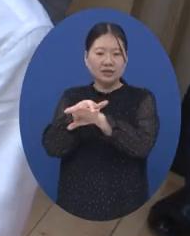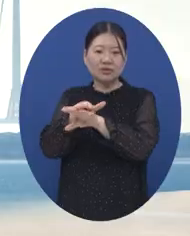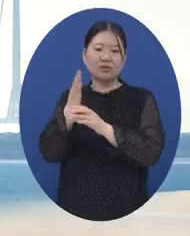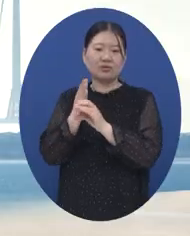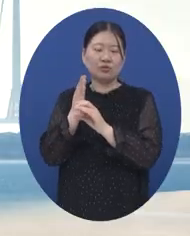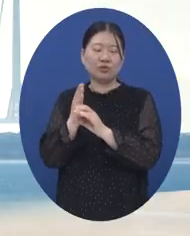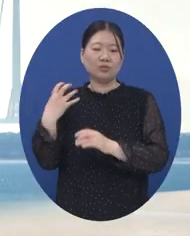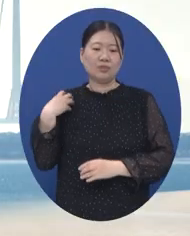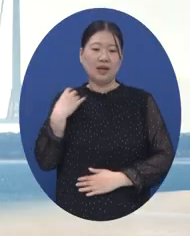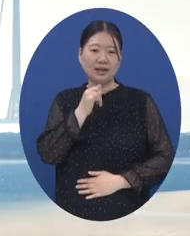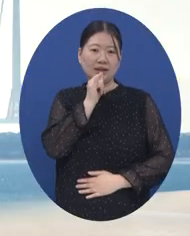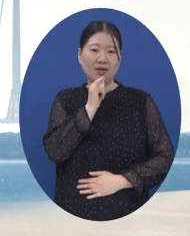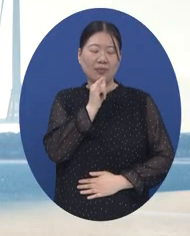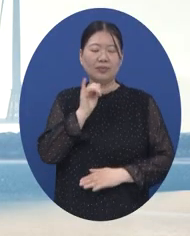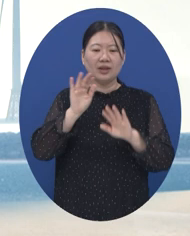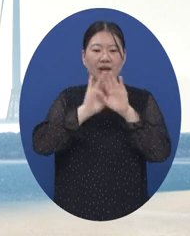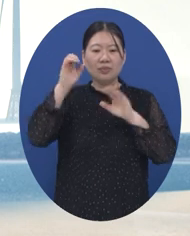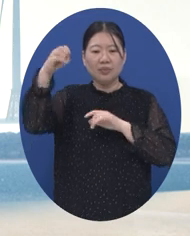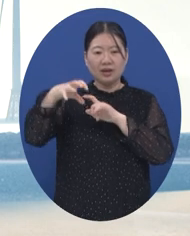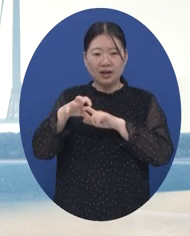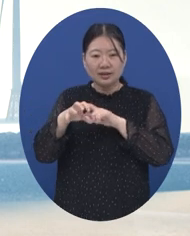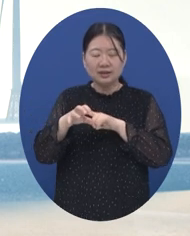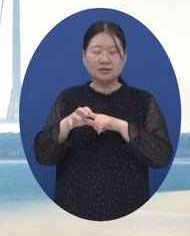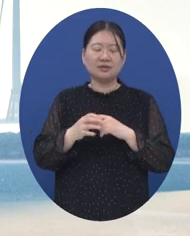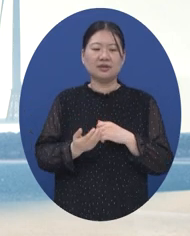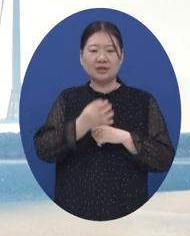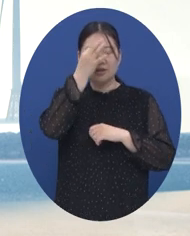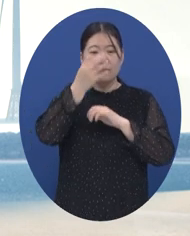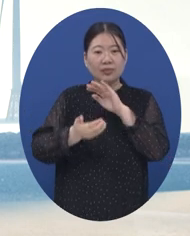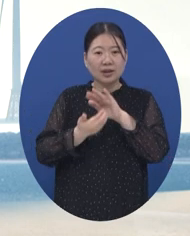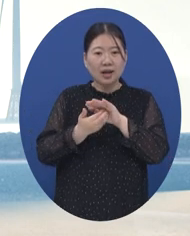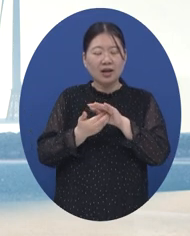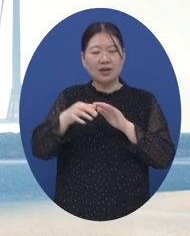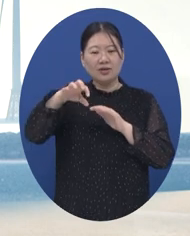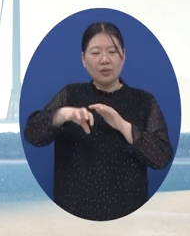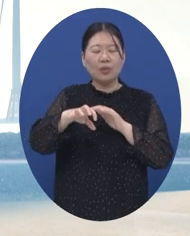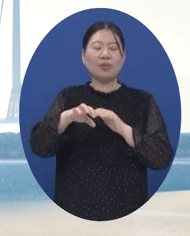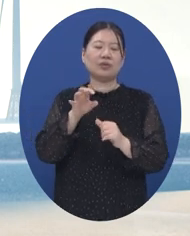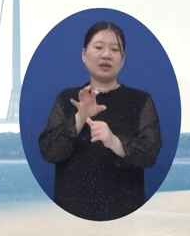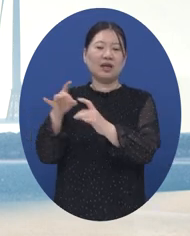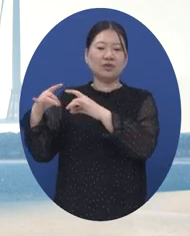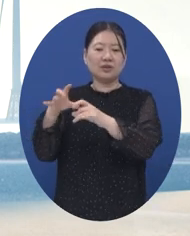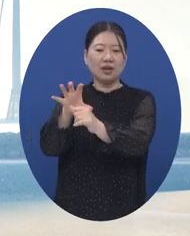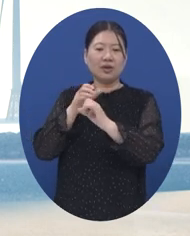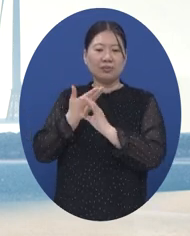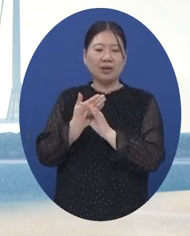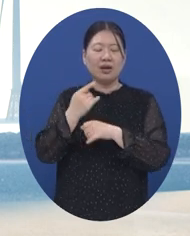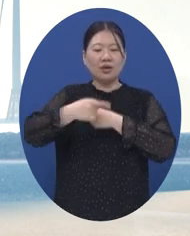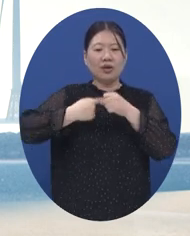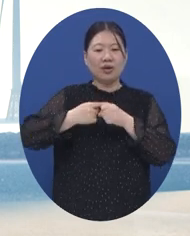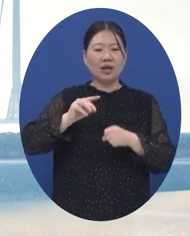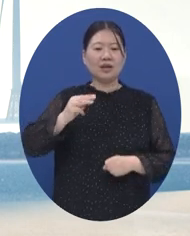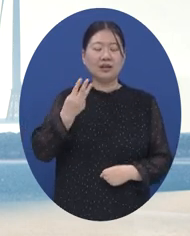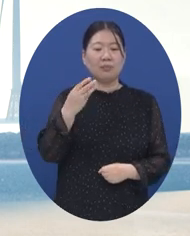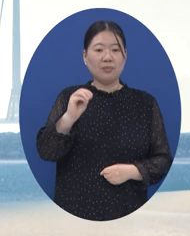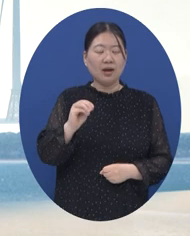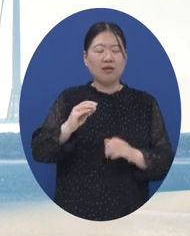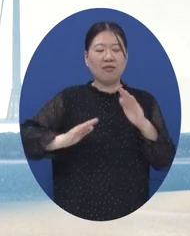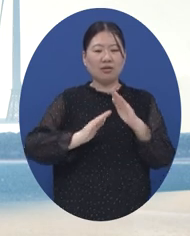담당합니다. 광명시흥 도시첨단 산업단지의 수열 냉난방 시스템을 활용할 경우 연간 3만여 가구가 사용할 수